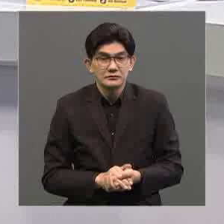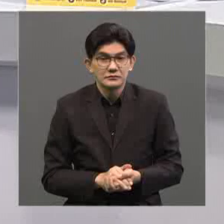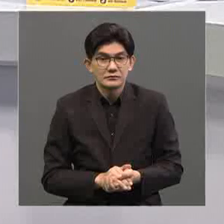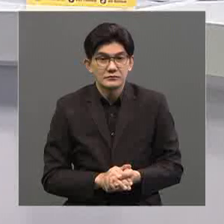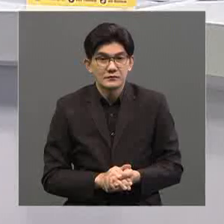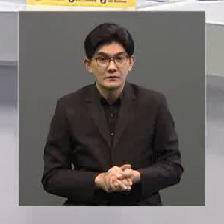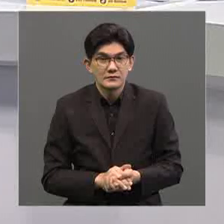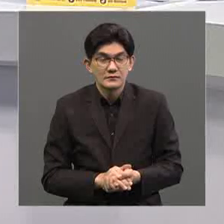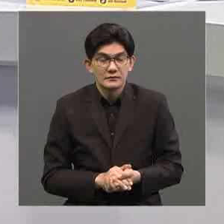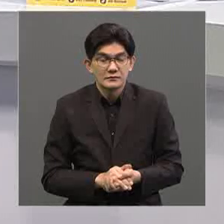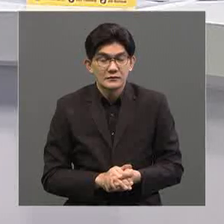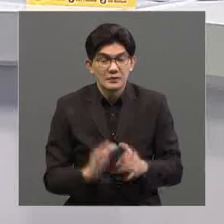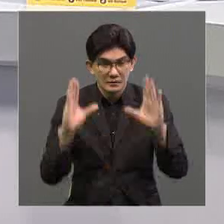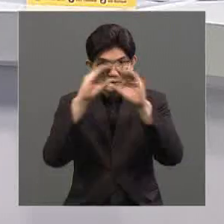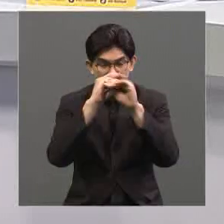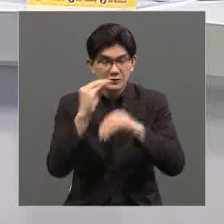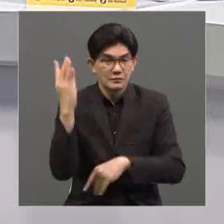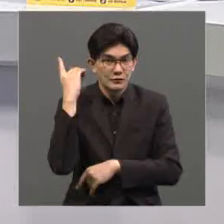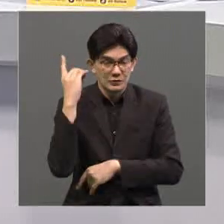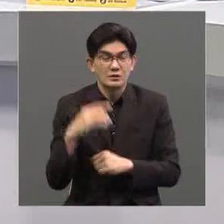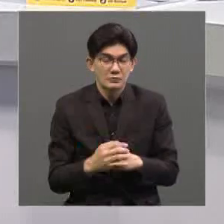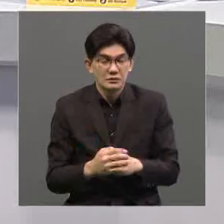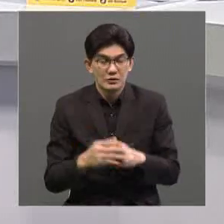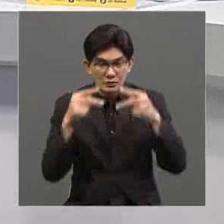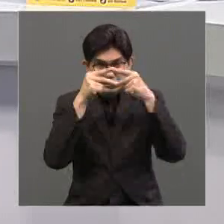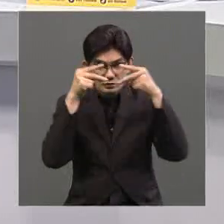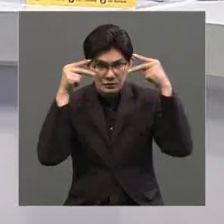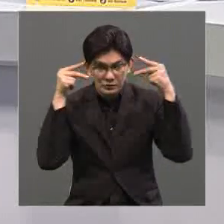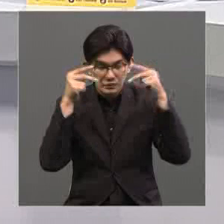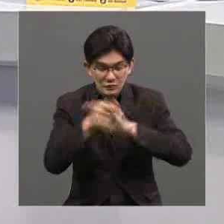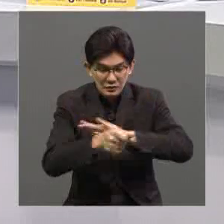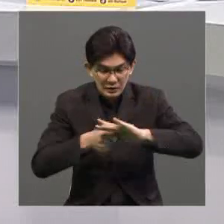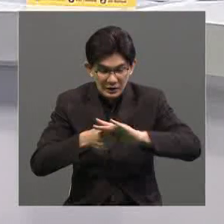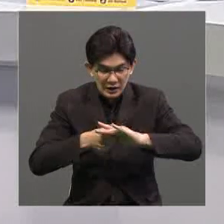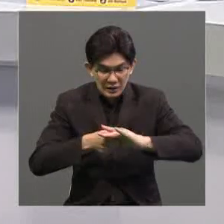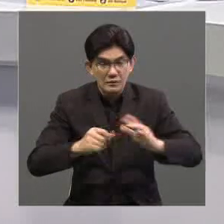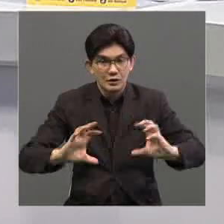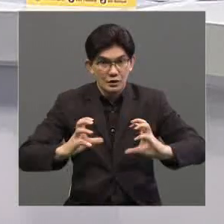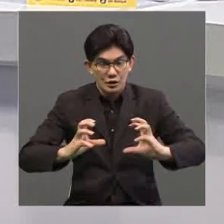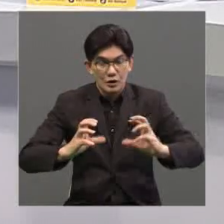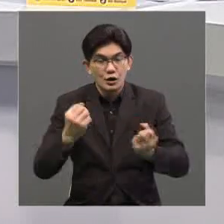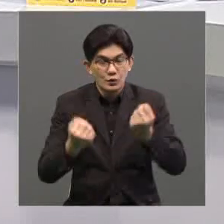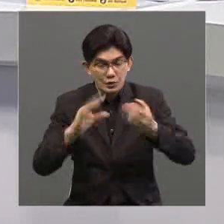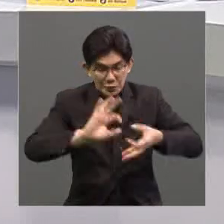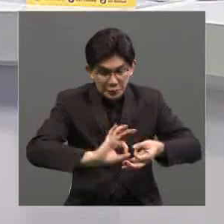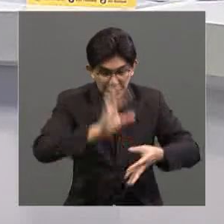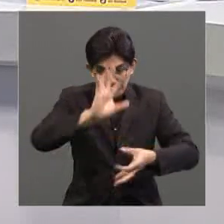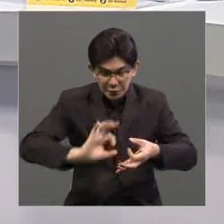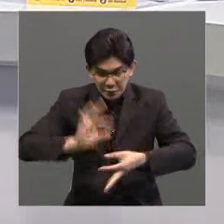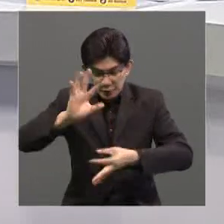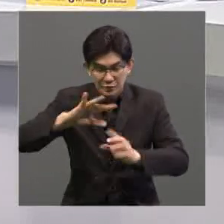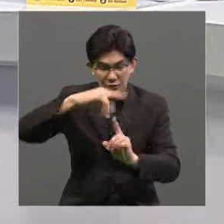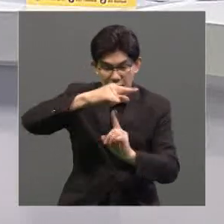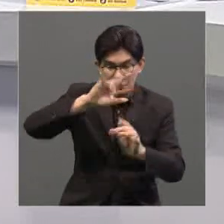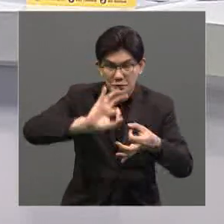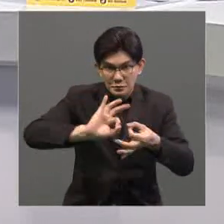อย่างที่เมื่อสักครู่บอกไปนะคะว่าเมื่อคืนที่ผ่านมาก็มีเหตุการณ์คนร้ายลอบเผายางรถยนต์แล้วก็วางเพลิงเสาสัญญาณโทรศัพ